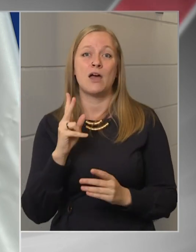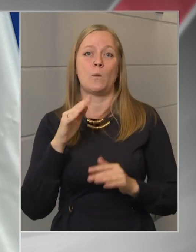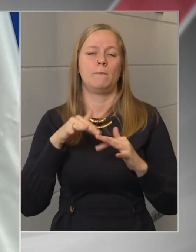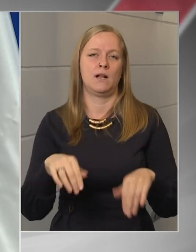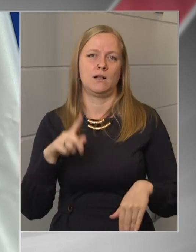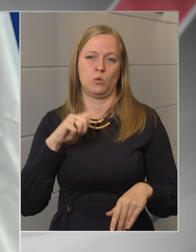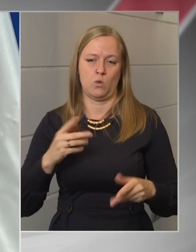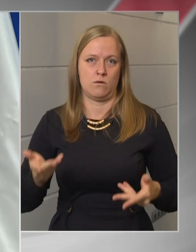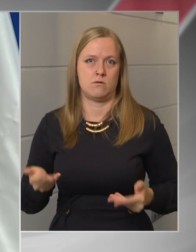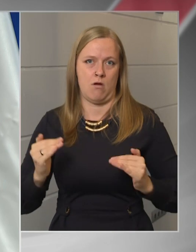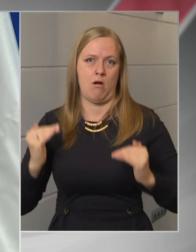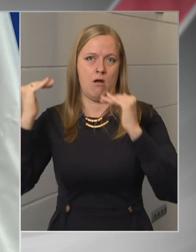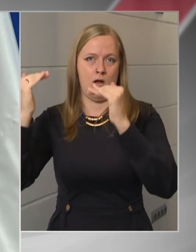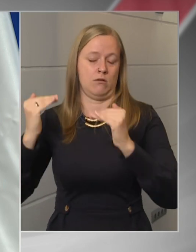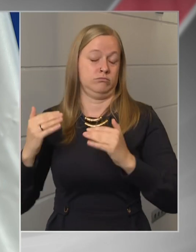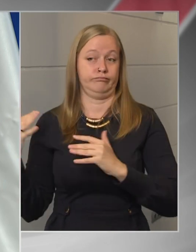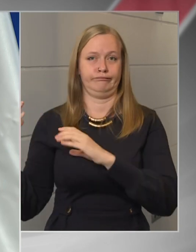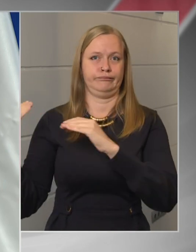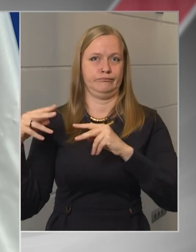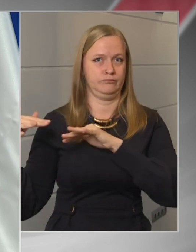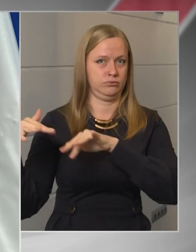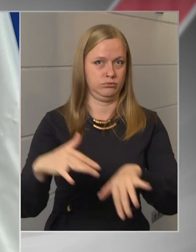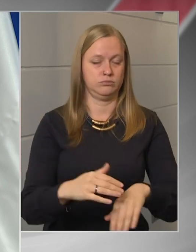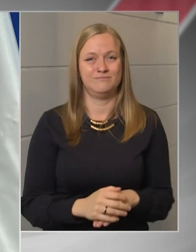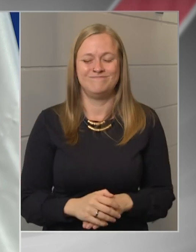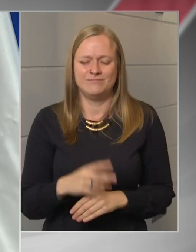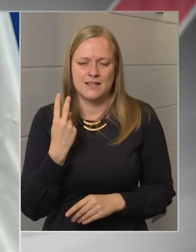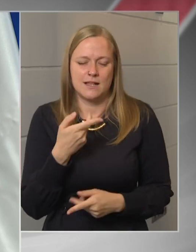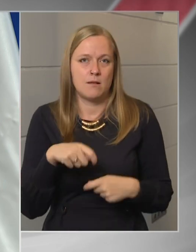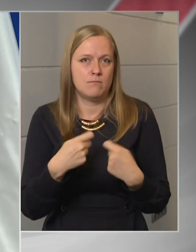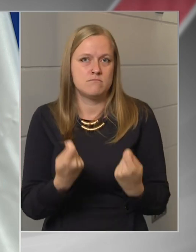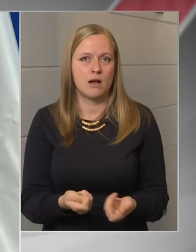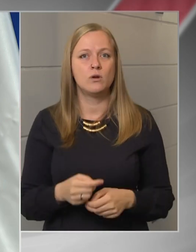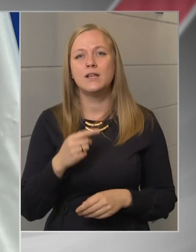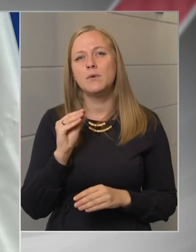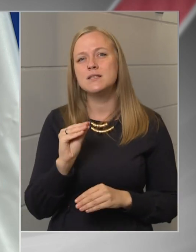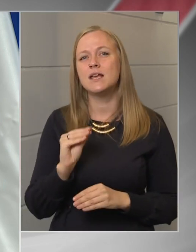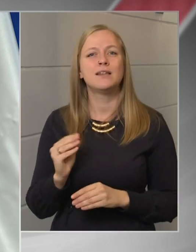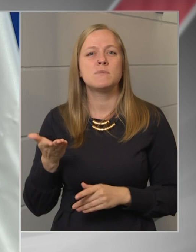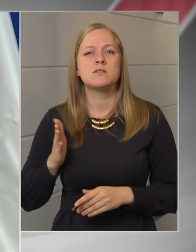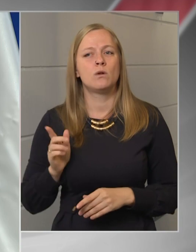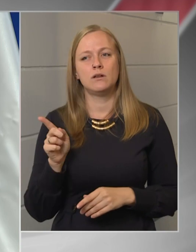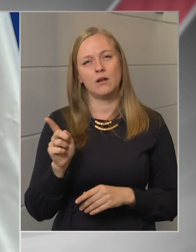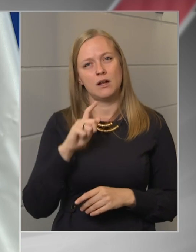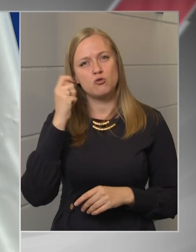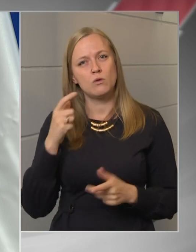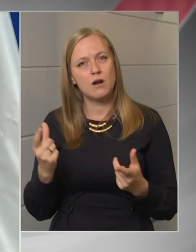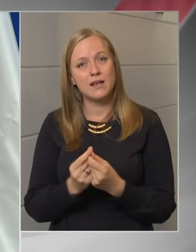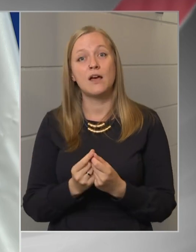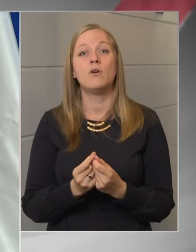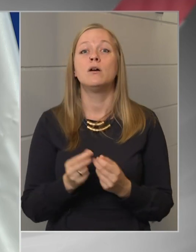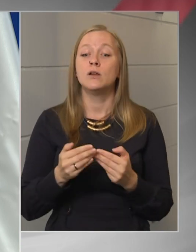lett. Ez jól mutatja azt, hogy ez nem megoldás, itt nem arról van szó, hogy Európa szolidális Ukrajnával, hanem közvetlenül a